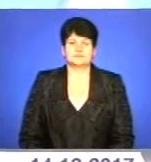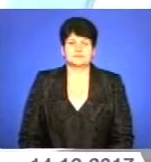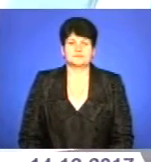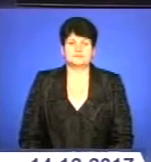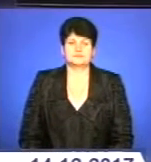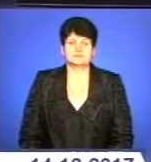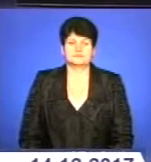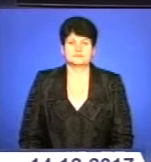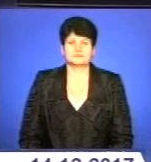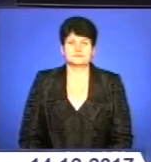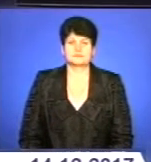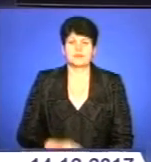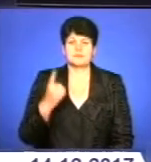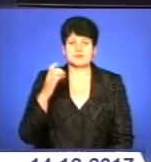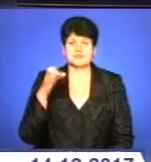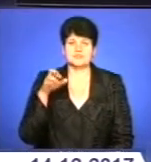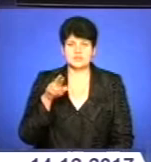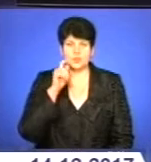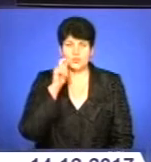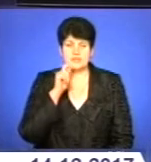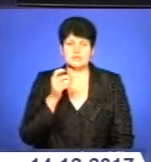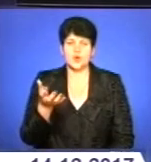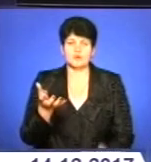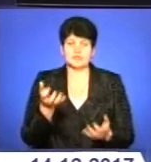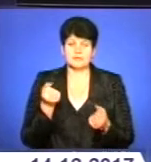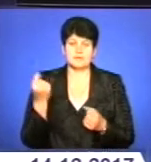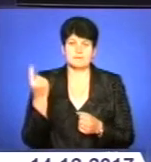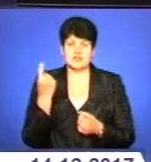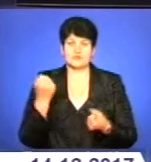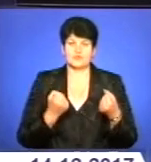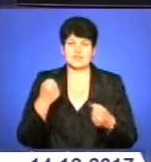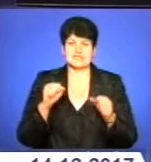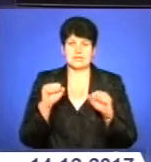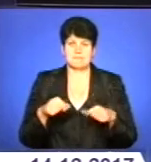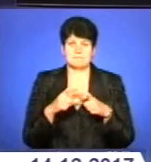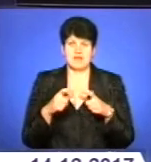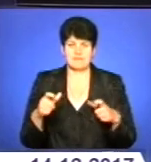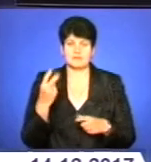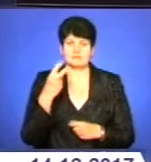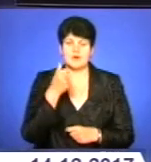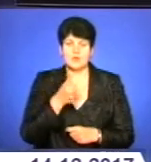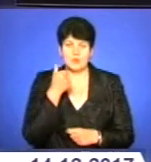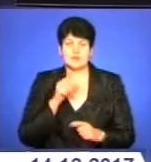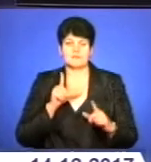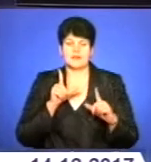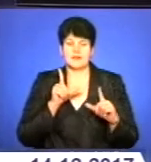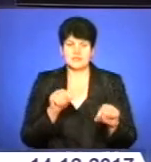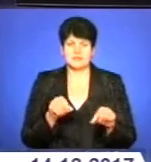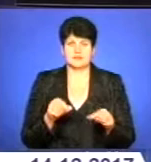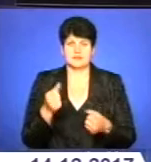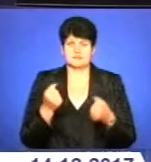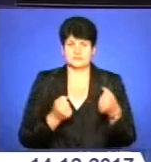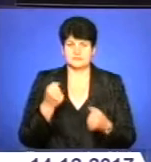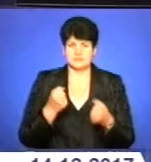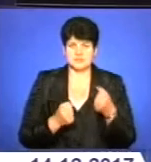ТТБ. З 1 січня українці отримуватимуть перші водійські права на 2 роки, а рухатися транспортом у населених пунктах можна